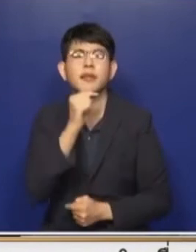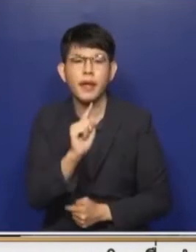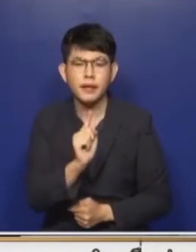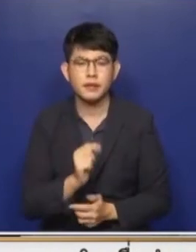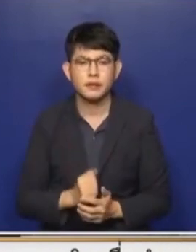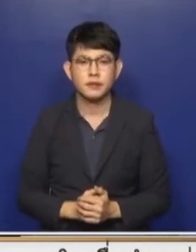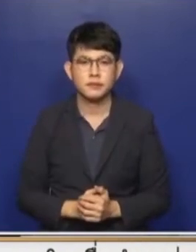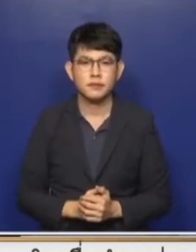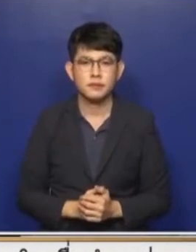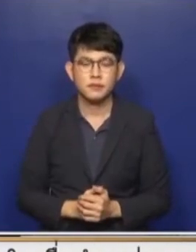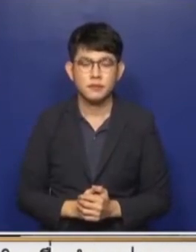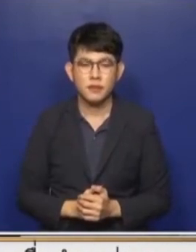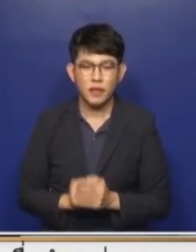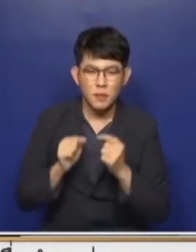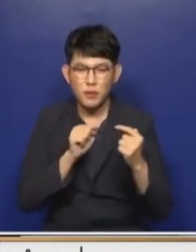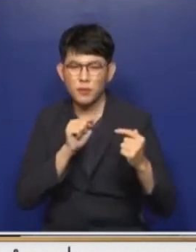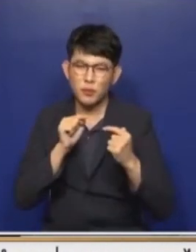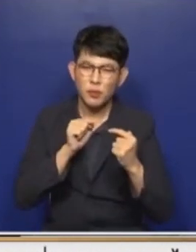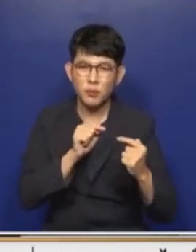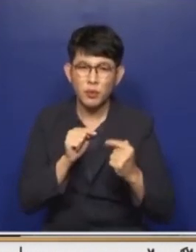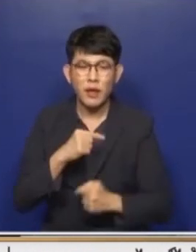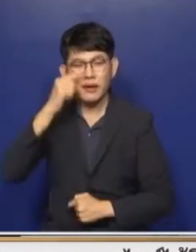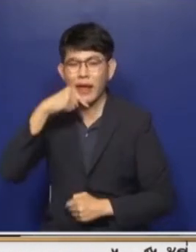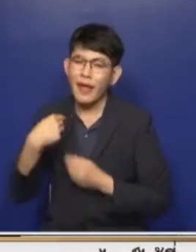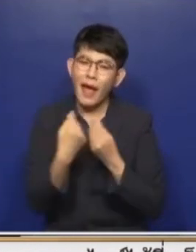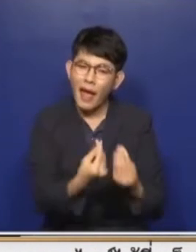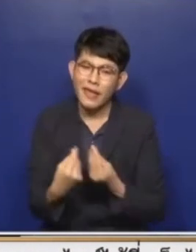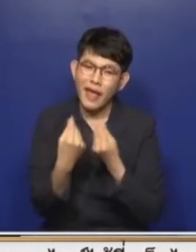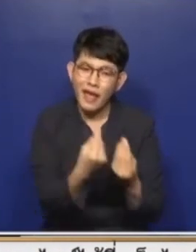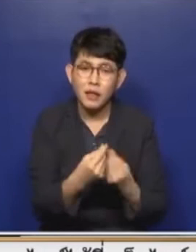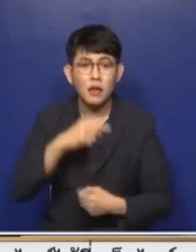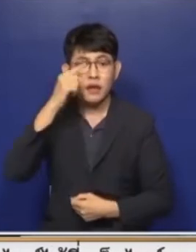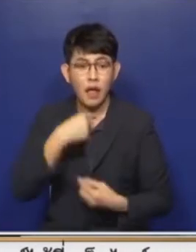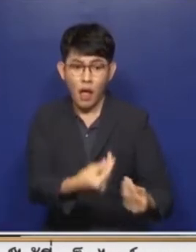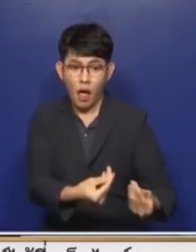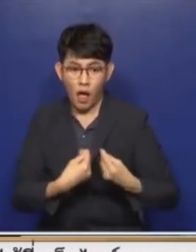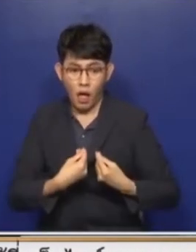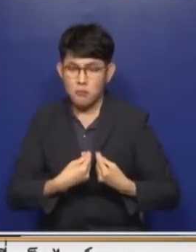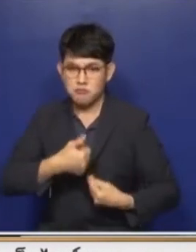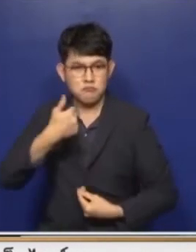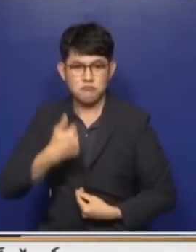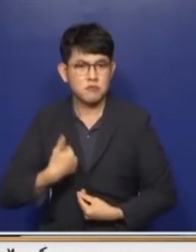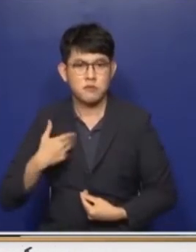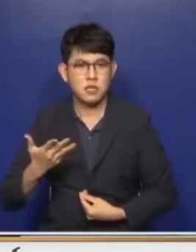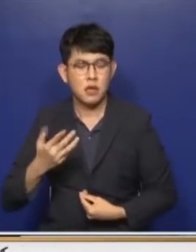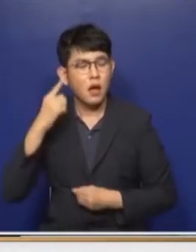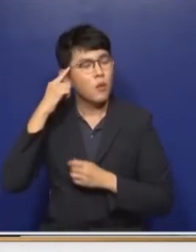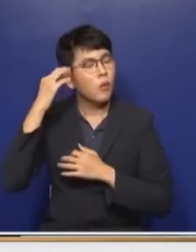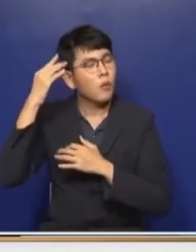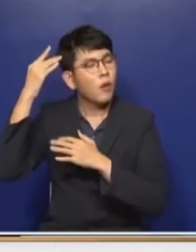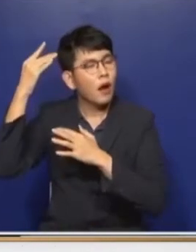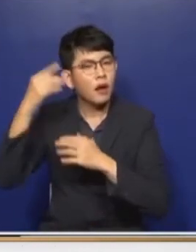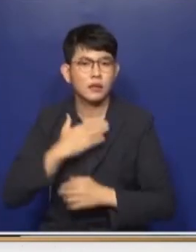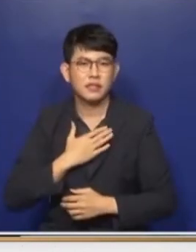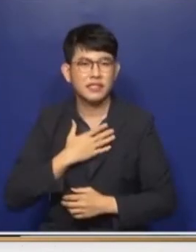้ในการต่รองมมแต่ที่ไทยให้ Kingsgate ๆระเทศไทยไม่ได้รกลมาเลยค่ะต้จากความหวงล ๆ ลว